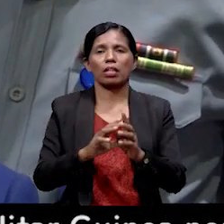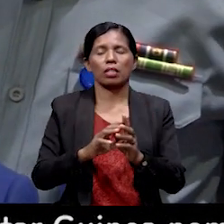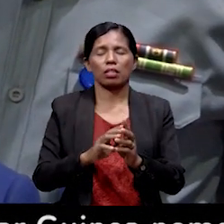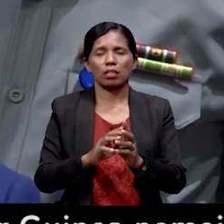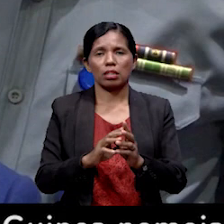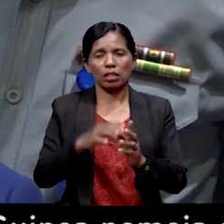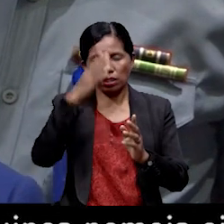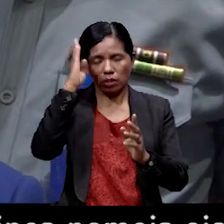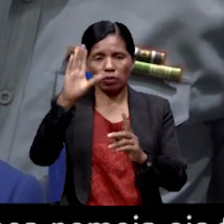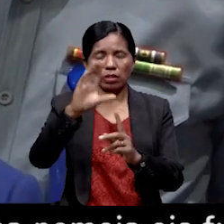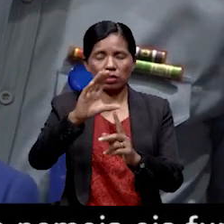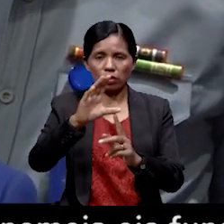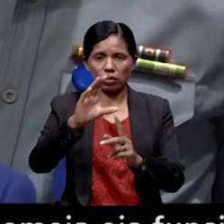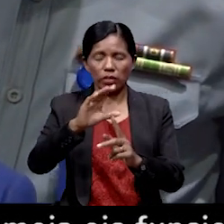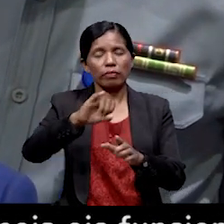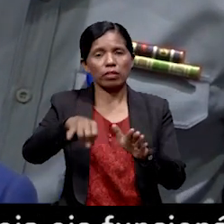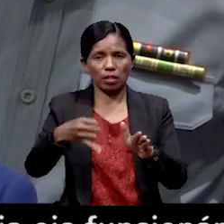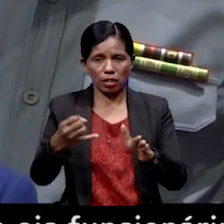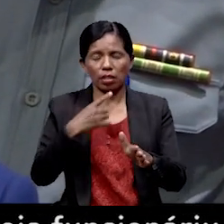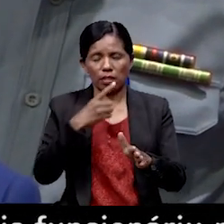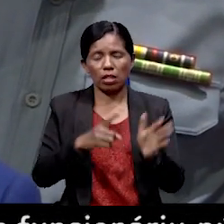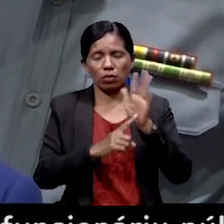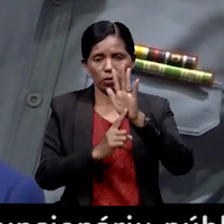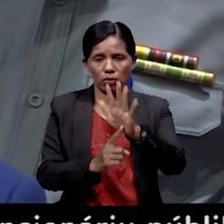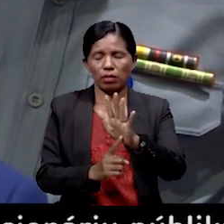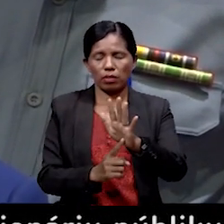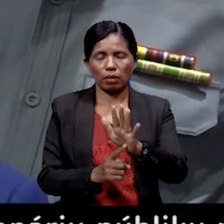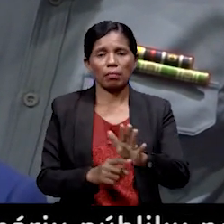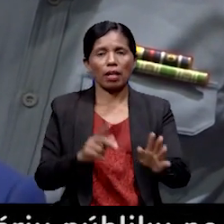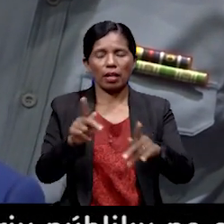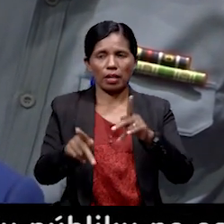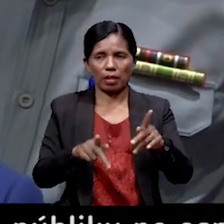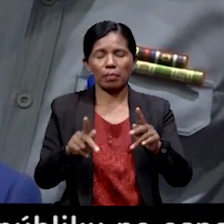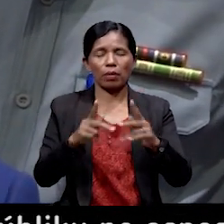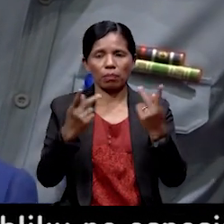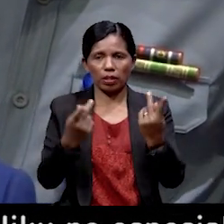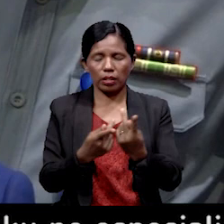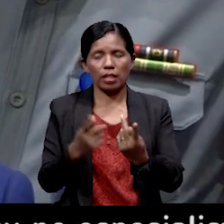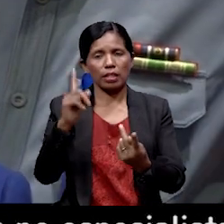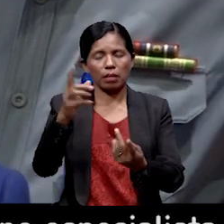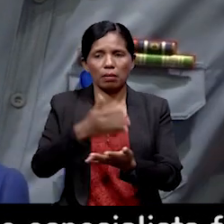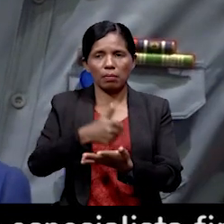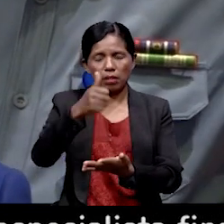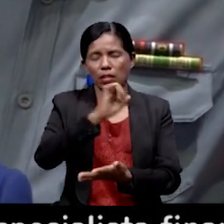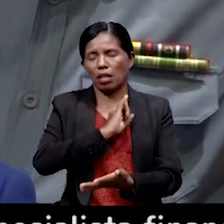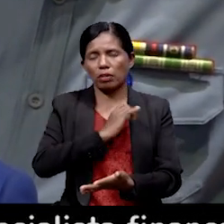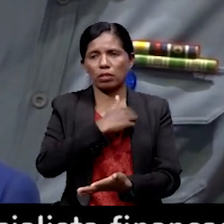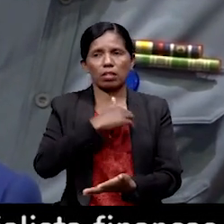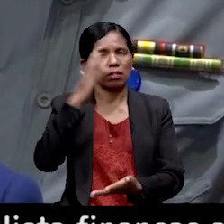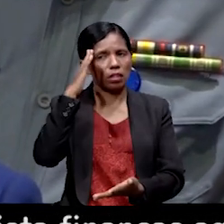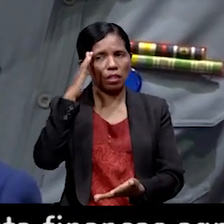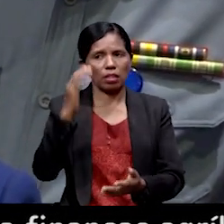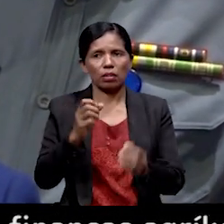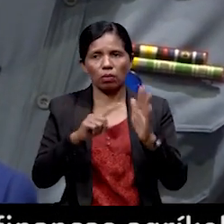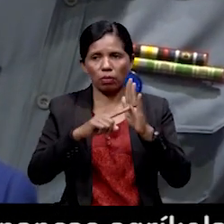ona tender ne pa iha ema ya kampanye demak manang hau sedo katene kampanye na bem kepratu